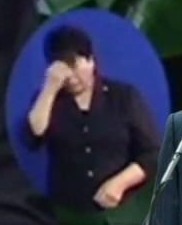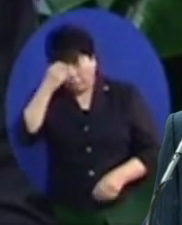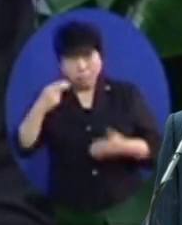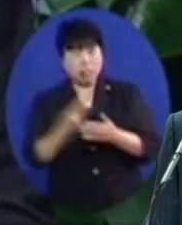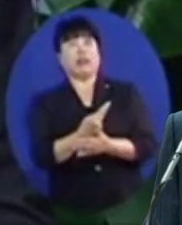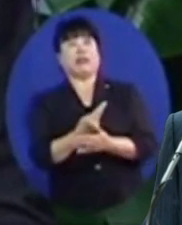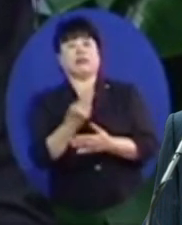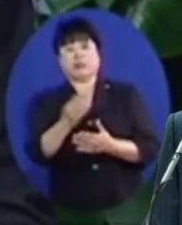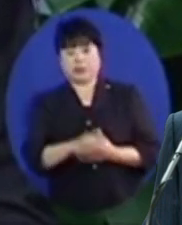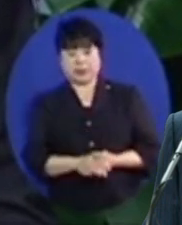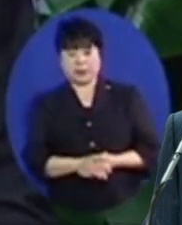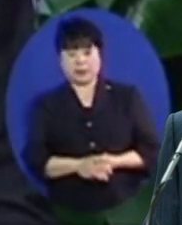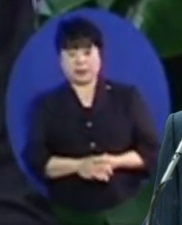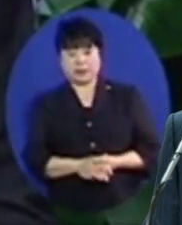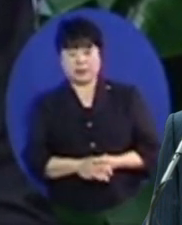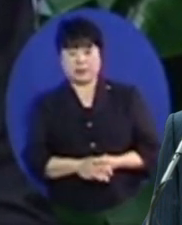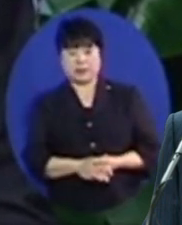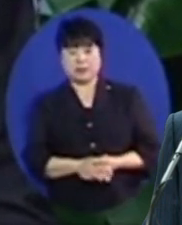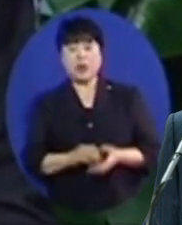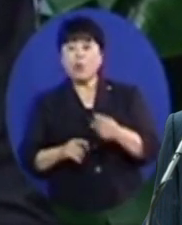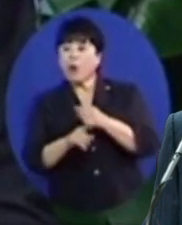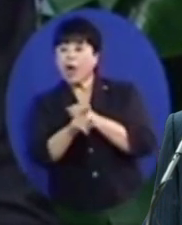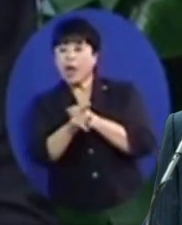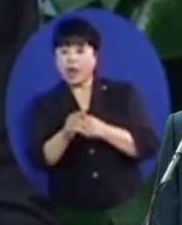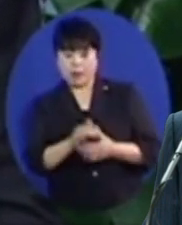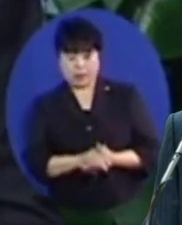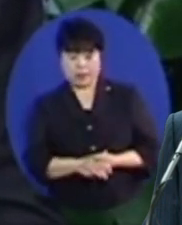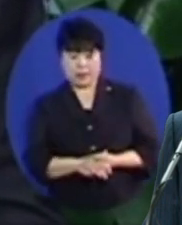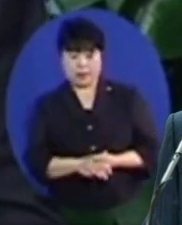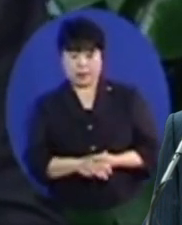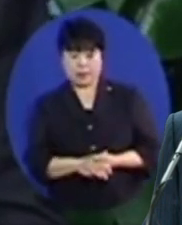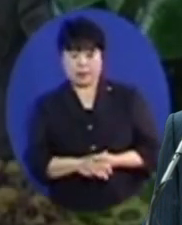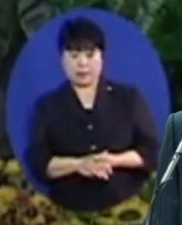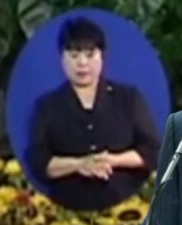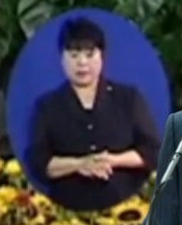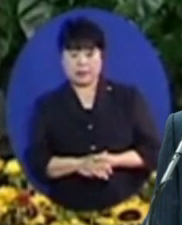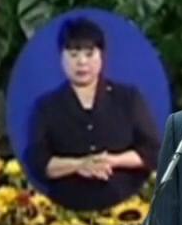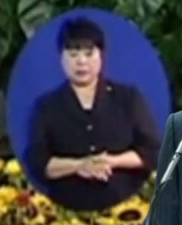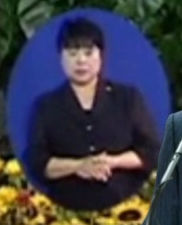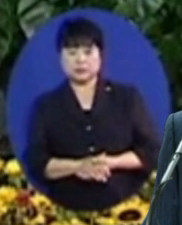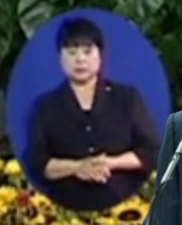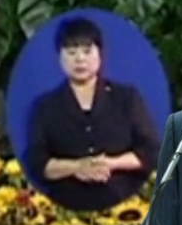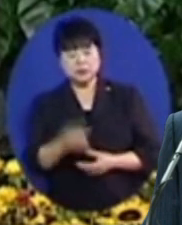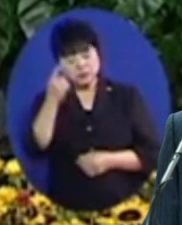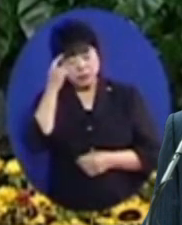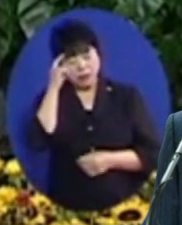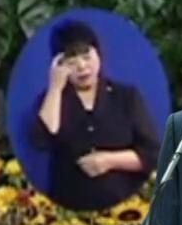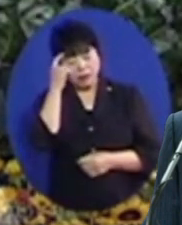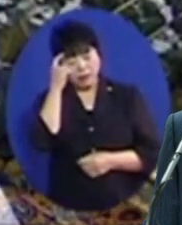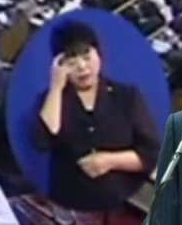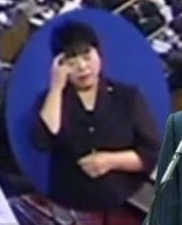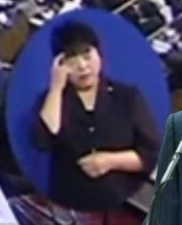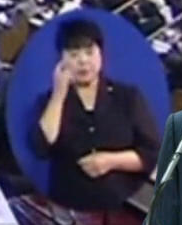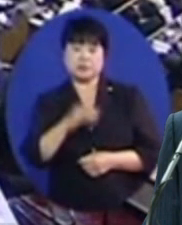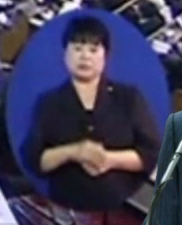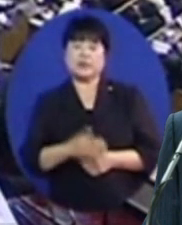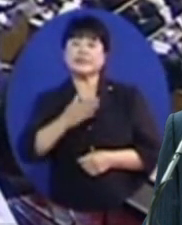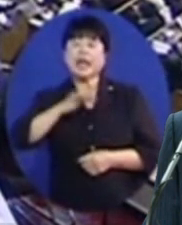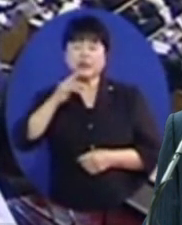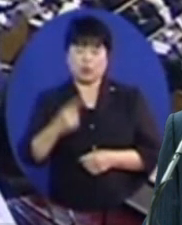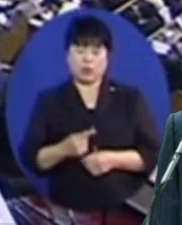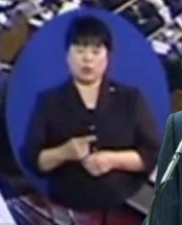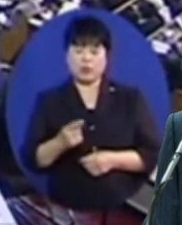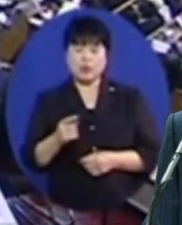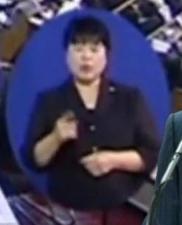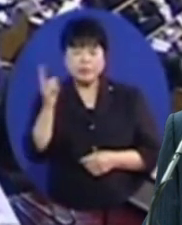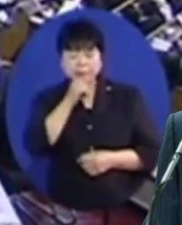것입니다. 왜 그러냐면 그는 잠시 생각을 하더니 나도 아이만이